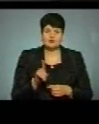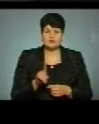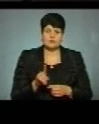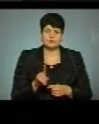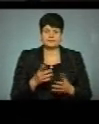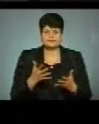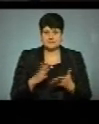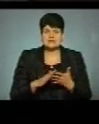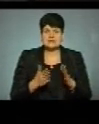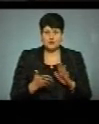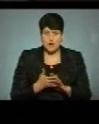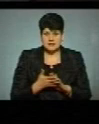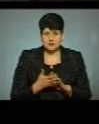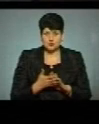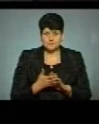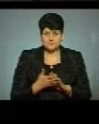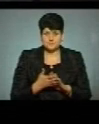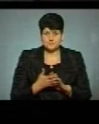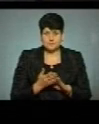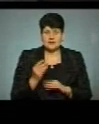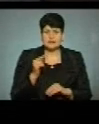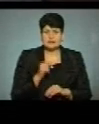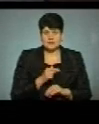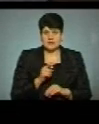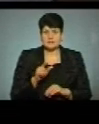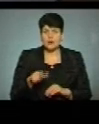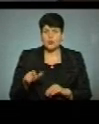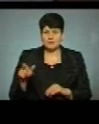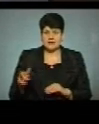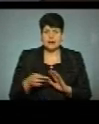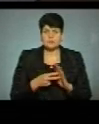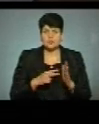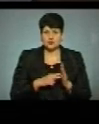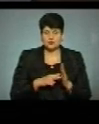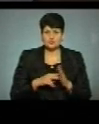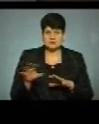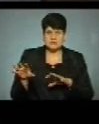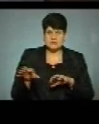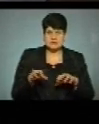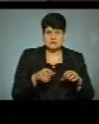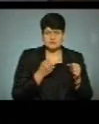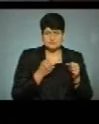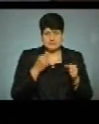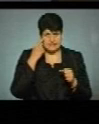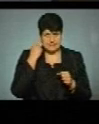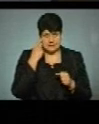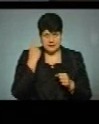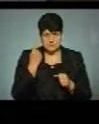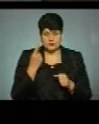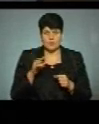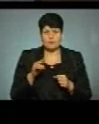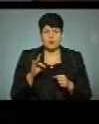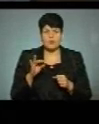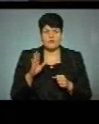прояснити ситуацію з тими людьми, яких планують евакуювати з китайської